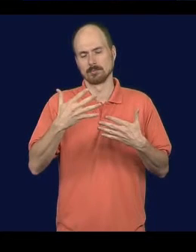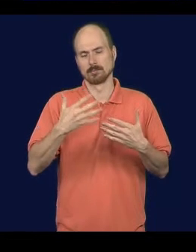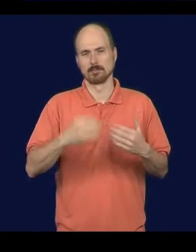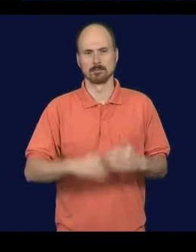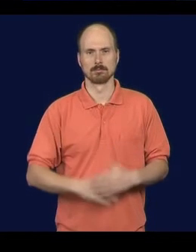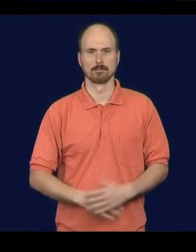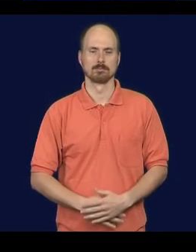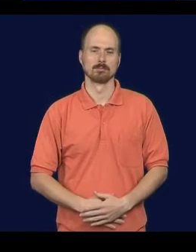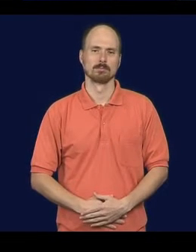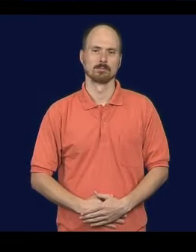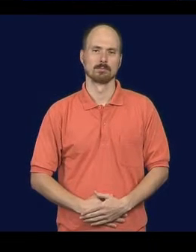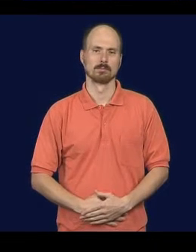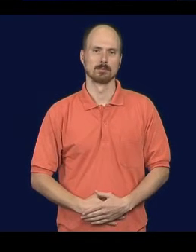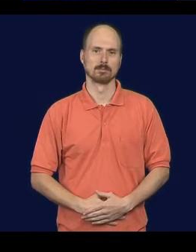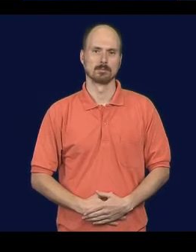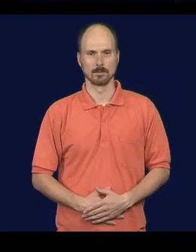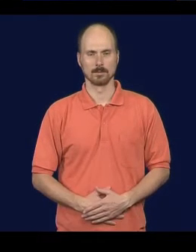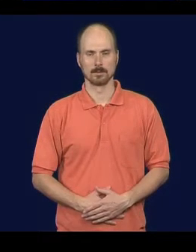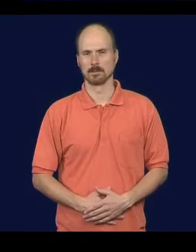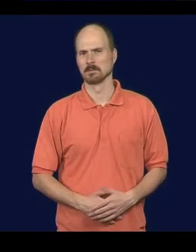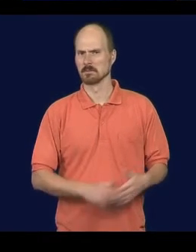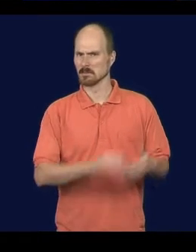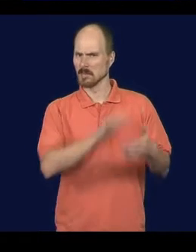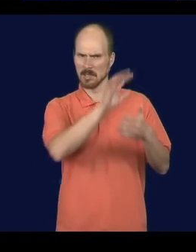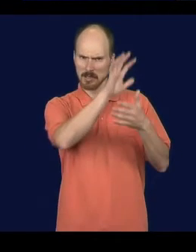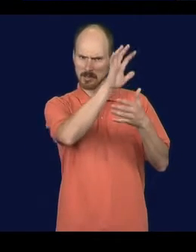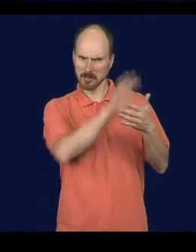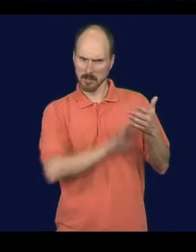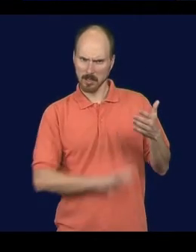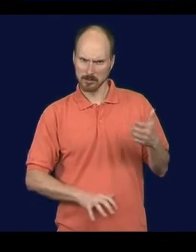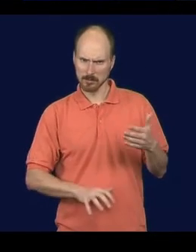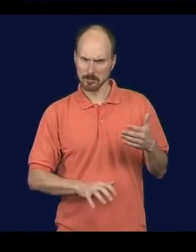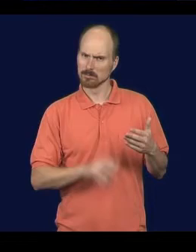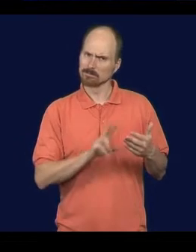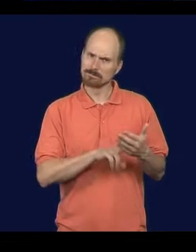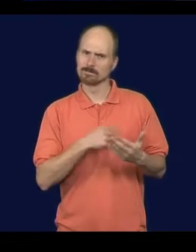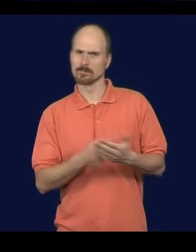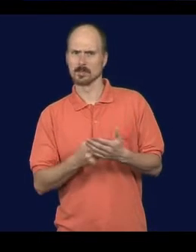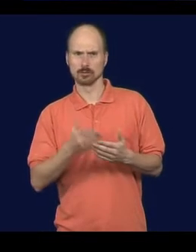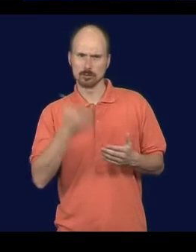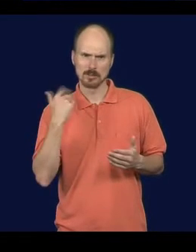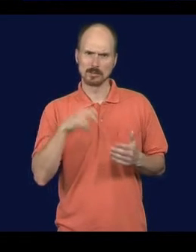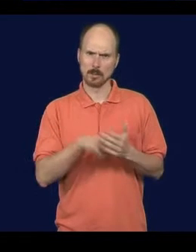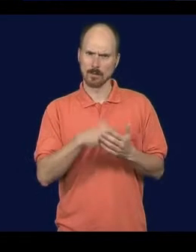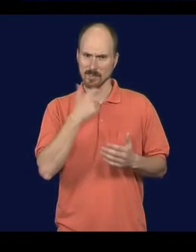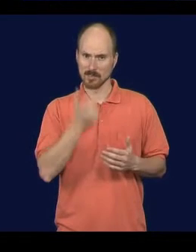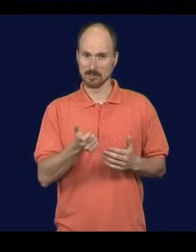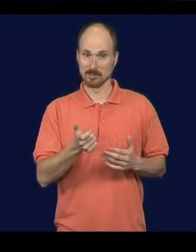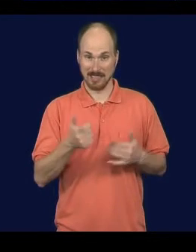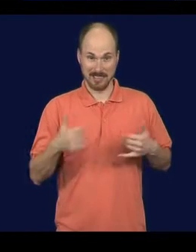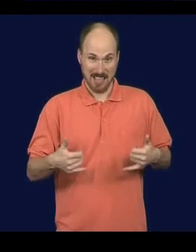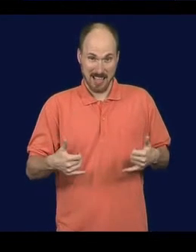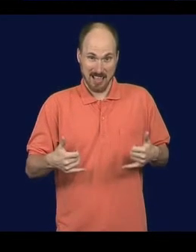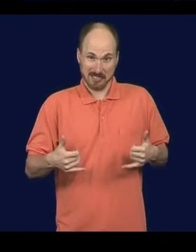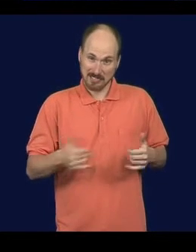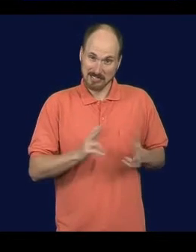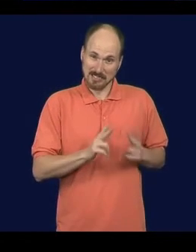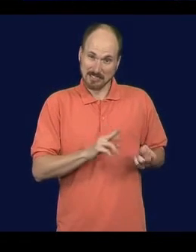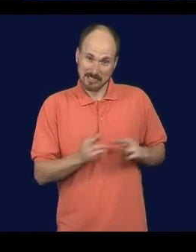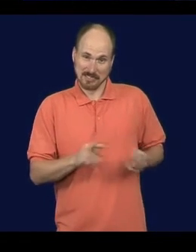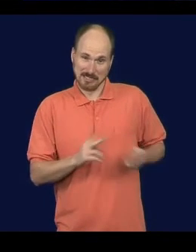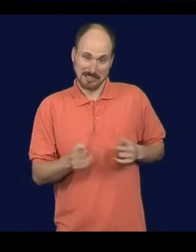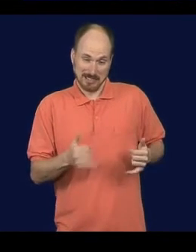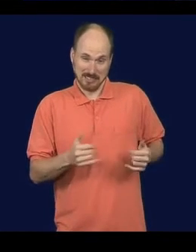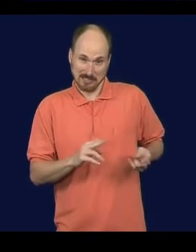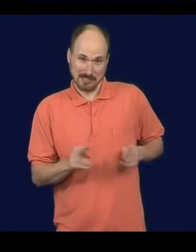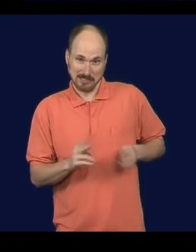pohodlnější. Ale navigace ForVision je vynález pro ty, kteří ten život snadnější